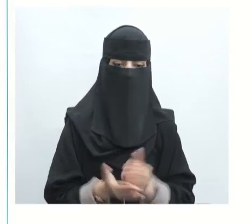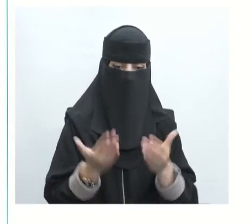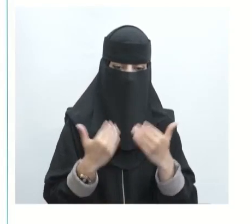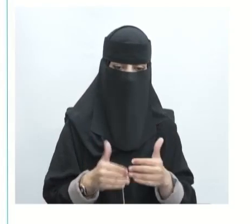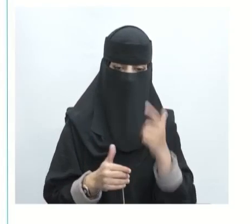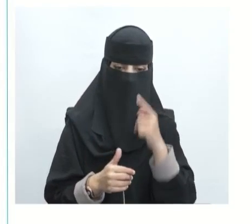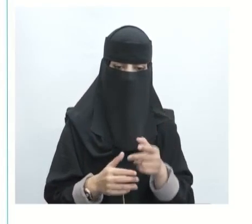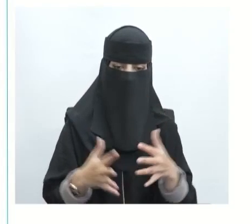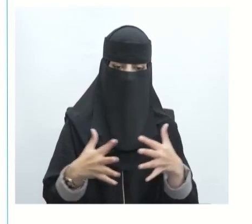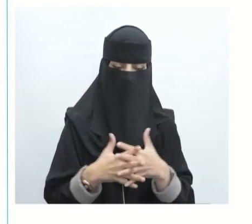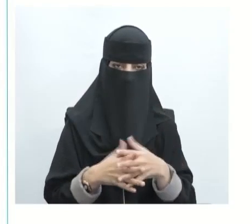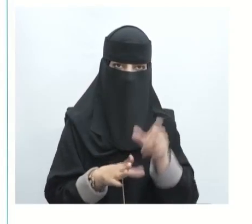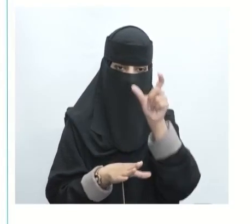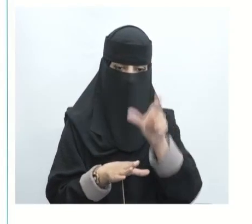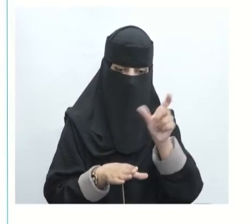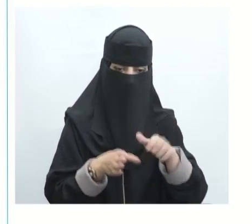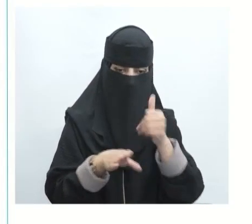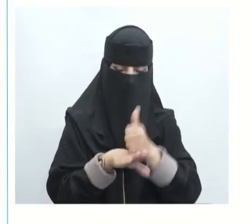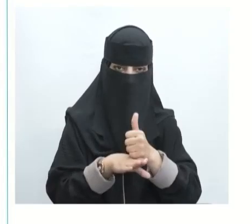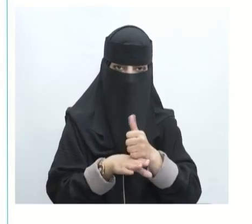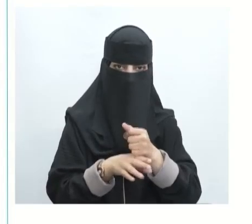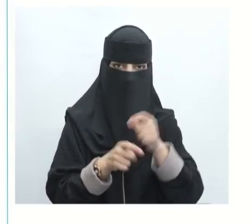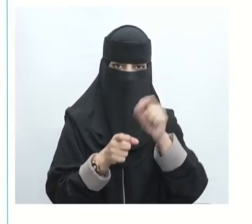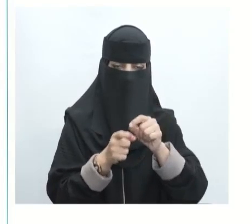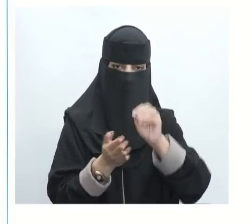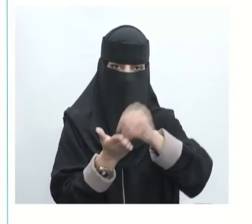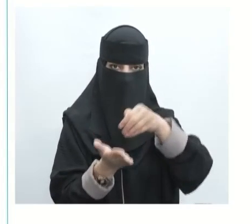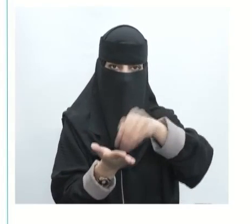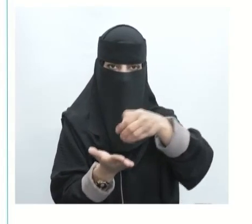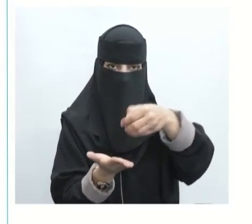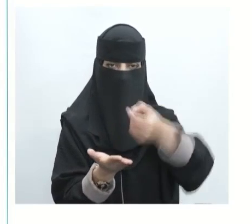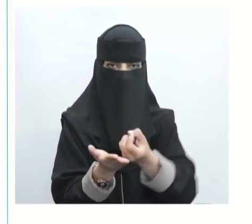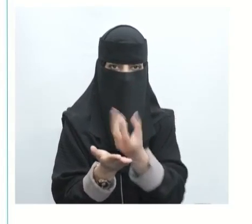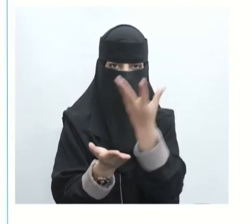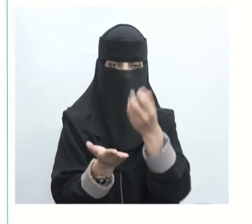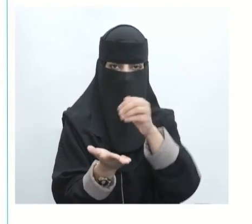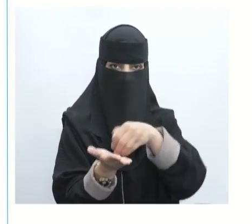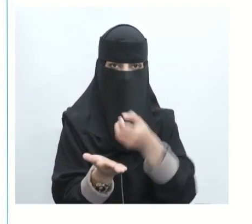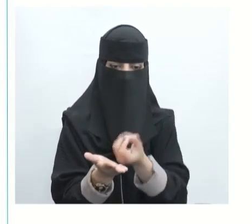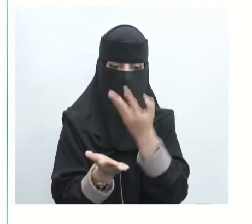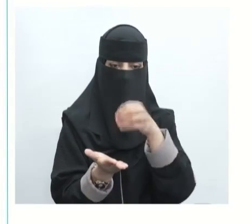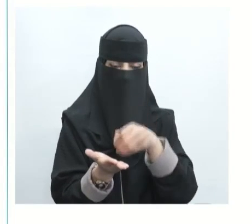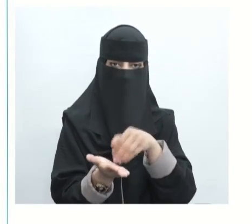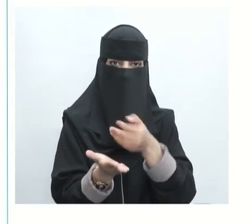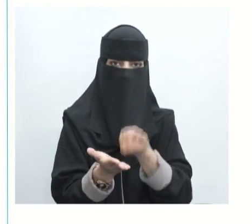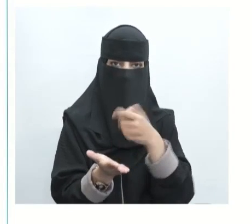نكمل. تعاون المواطنون في تشجير ما يحيط بالمدينة وبقي جزء يسير.